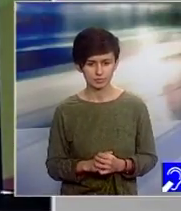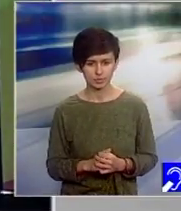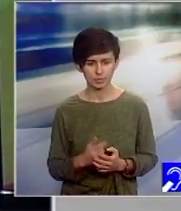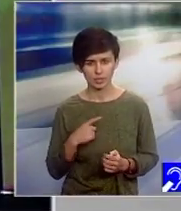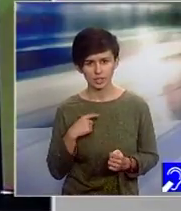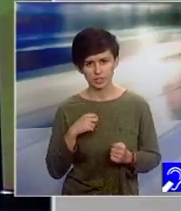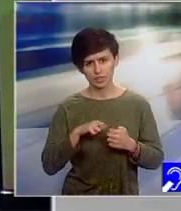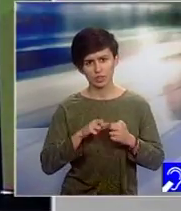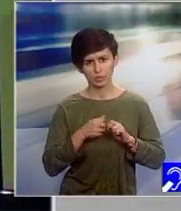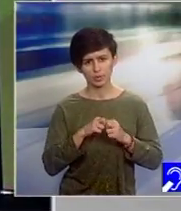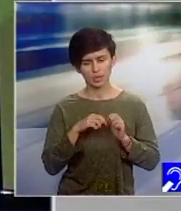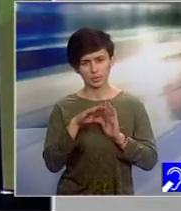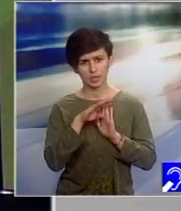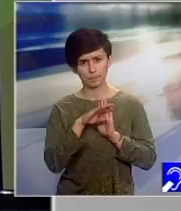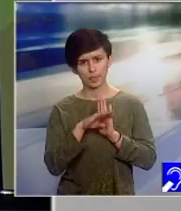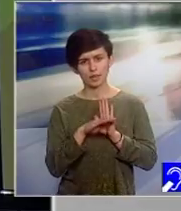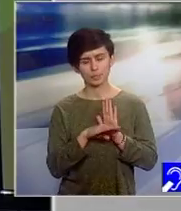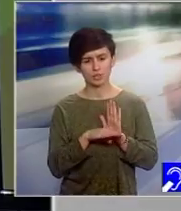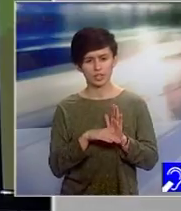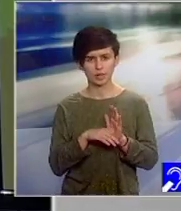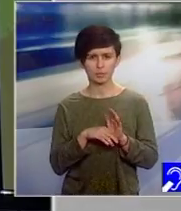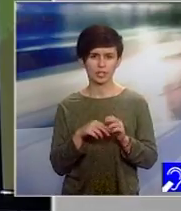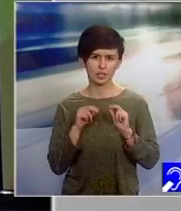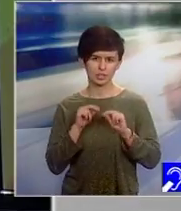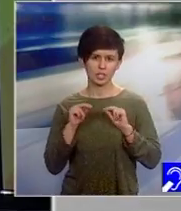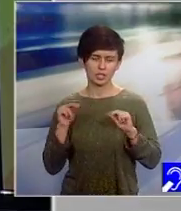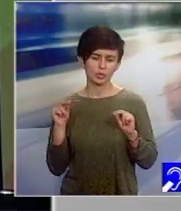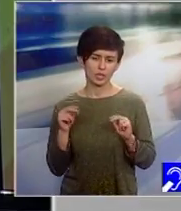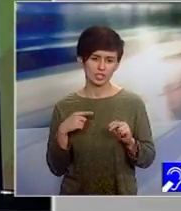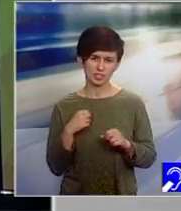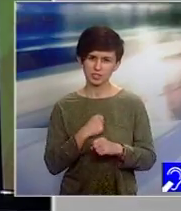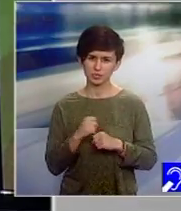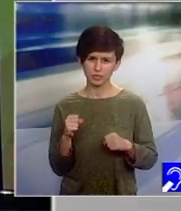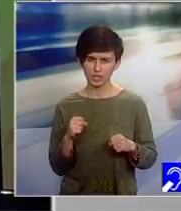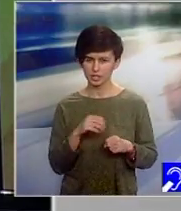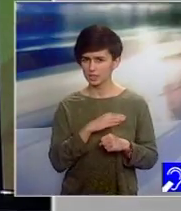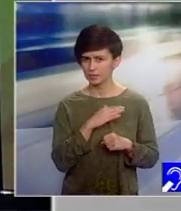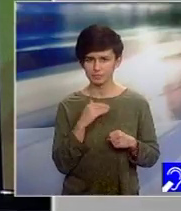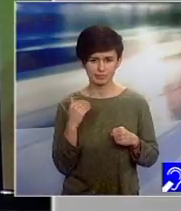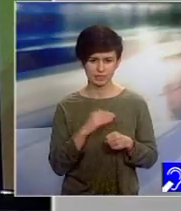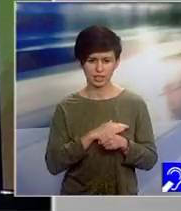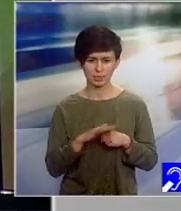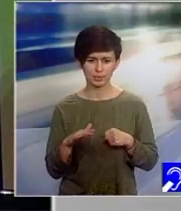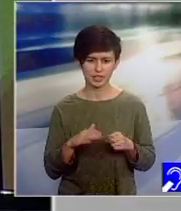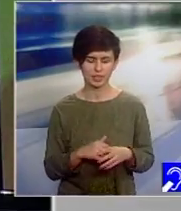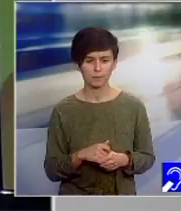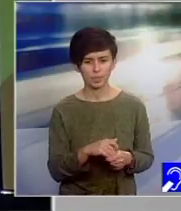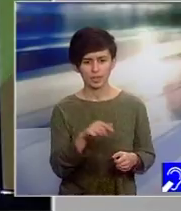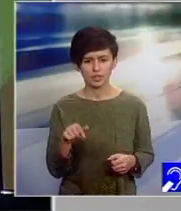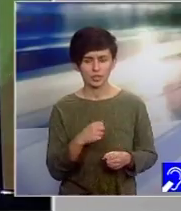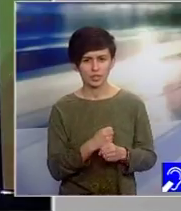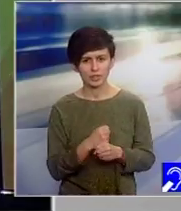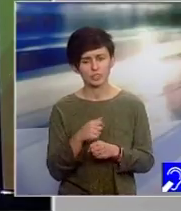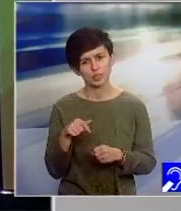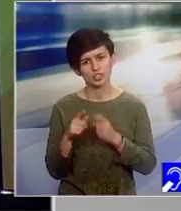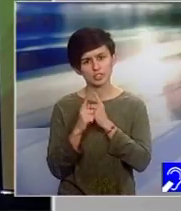din România, după părerea mea, este prea încărcat. Noi facem orele astea extracurriculare și pentru o